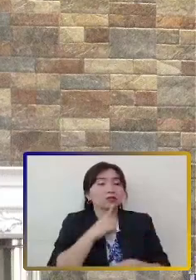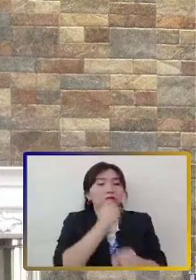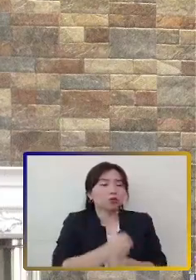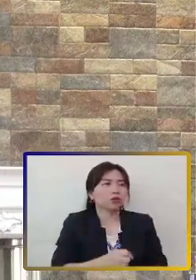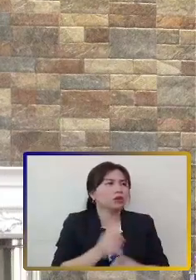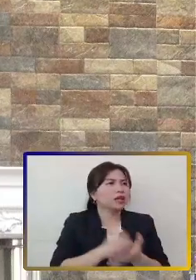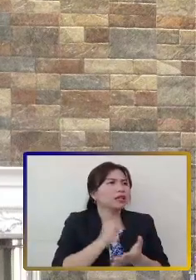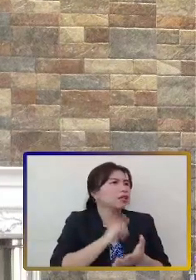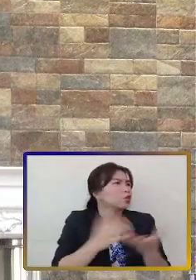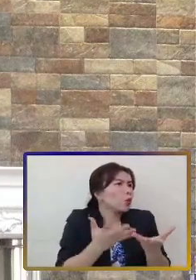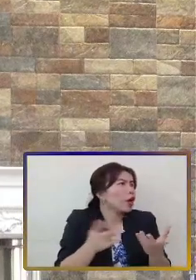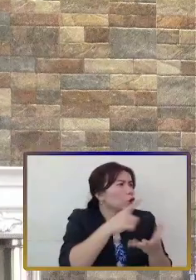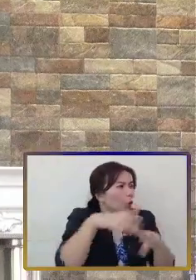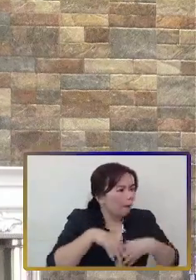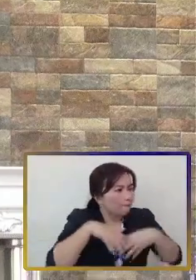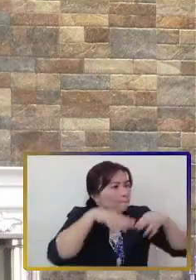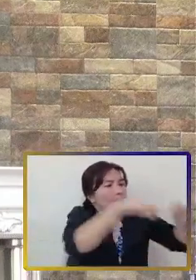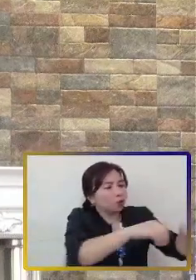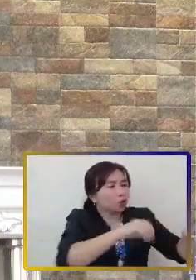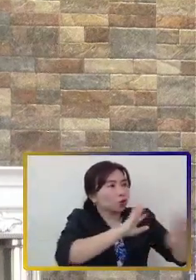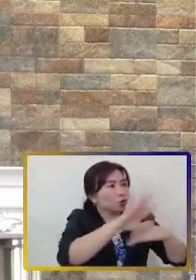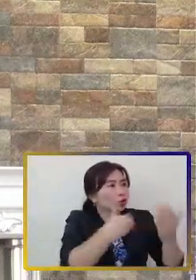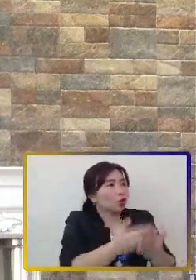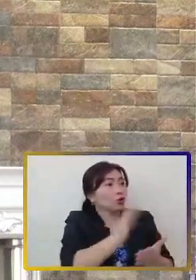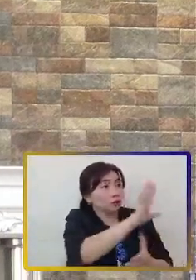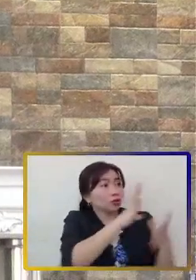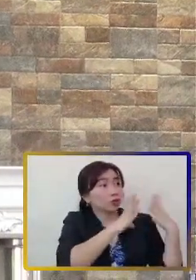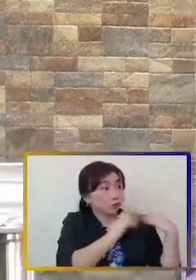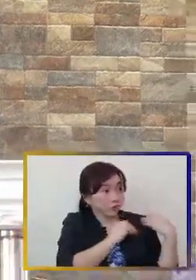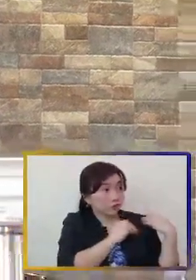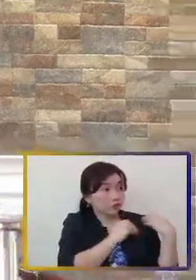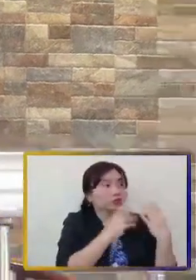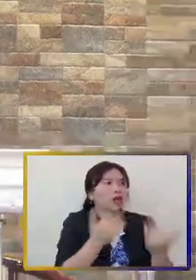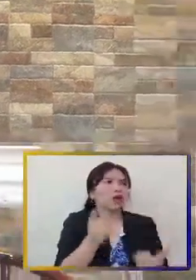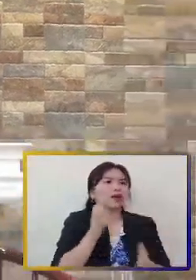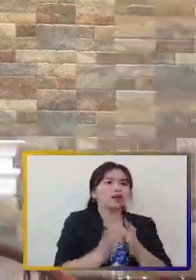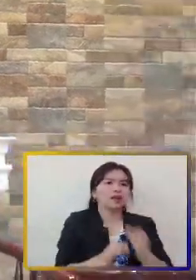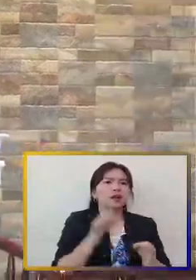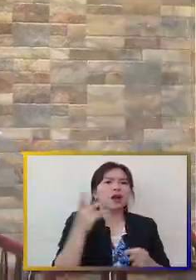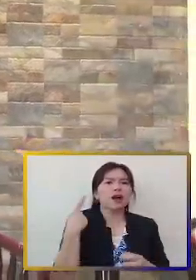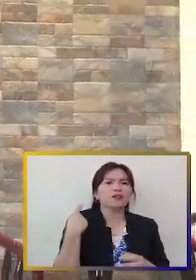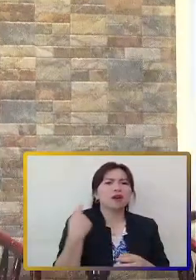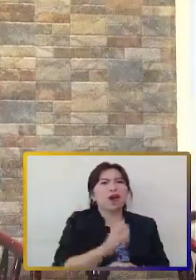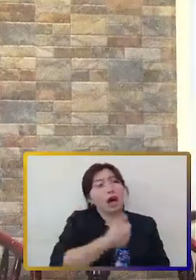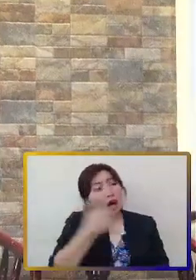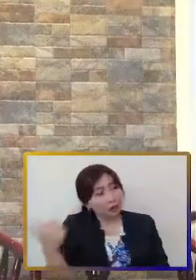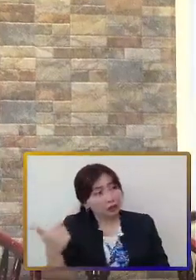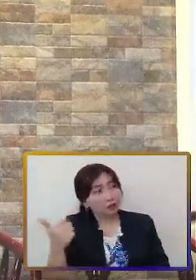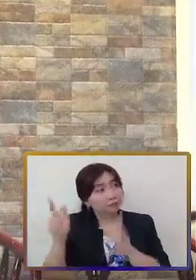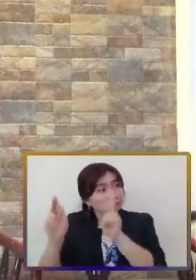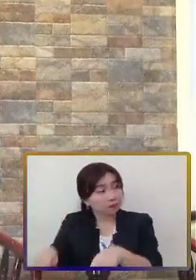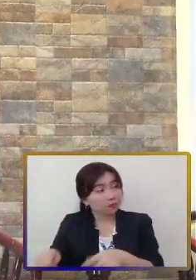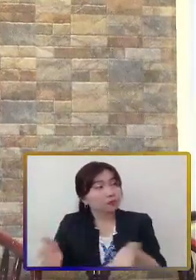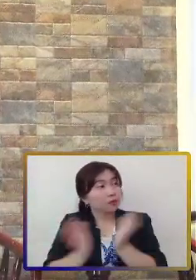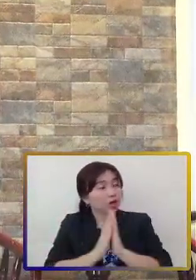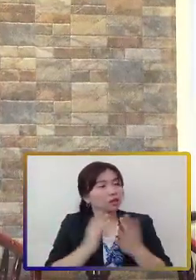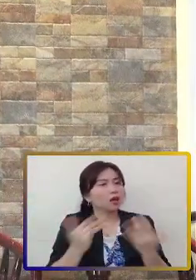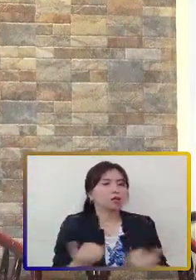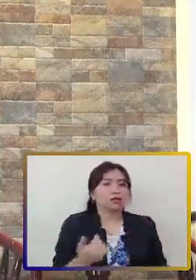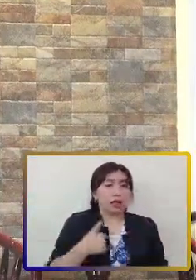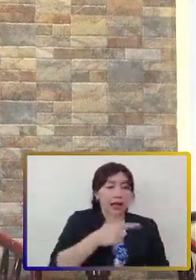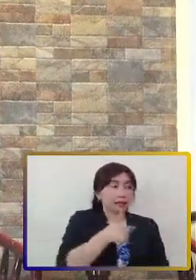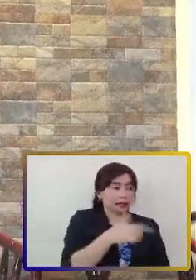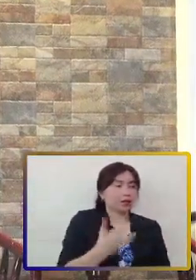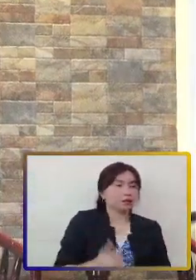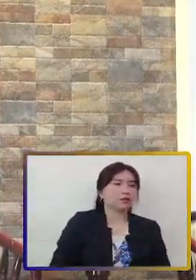maaasahan mo tiyak na inaasahan mo Anong tiyak na inas pag May nagtanong sa atin Ano anong isa sa buh isa sa bagay ng buhay mo o Anong